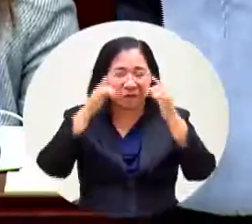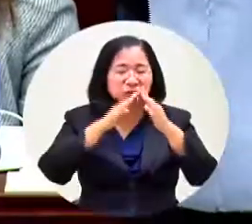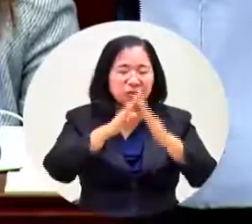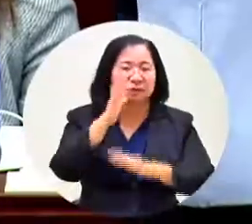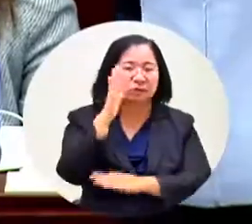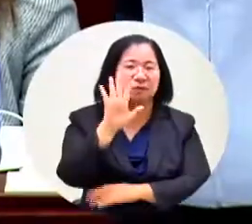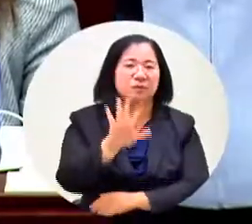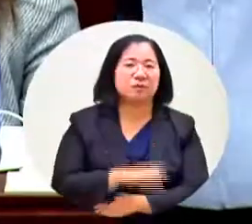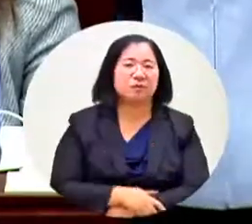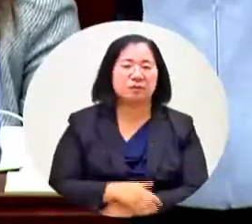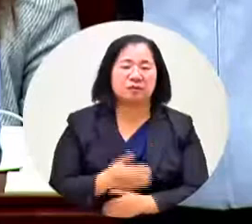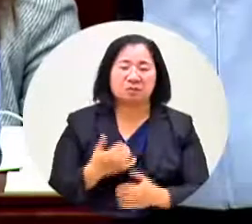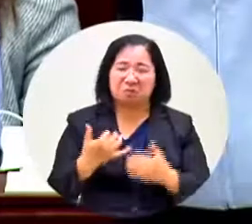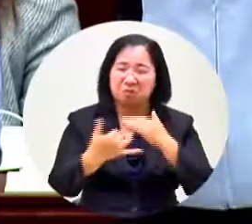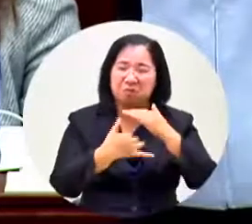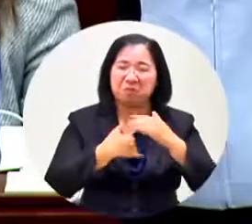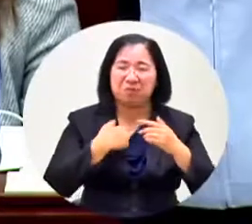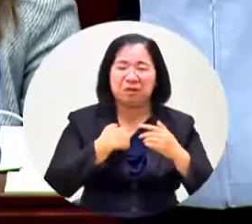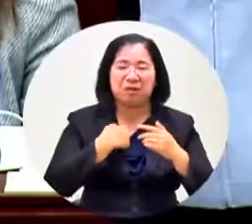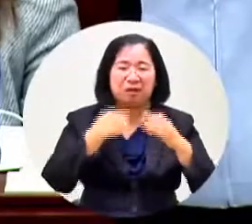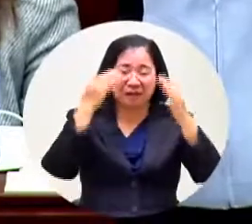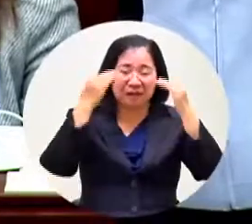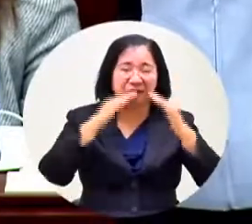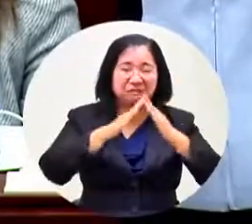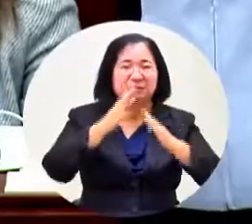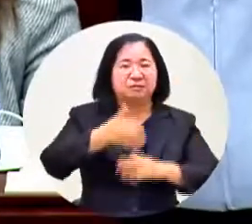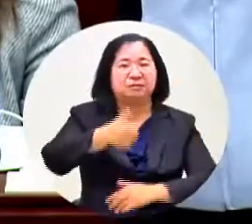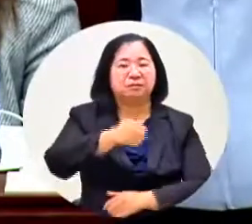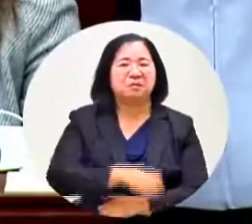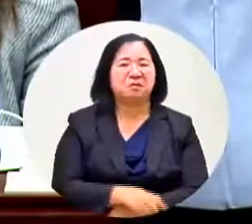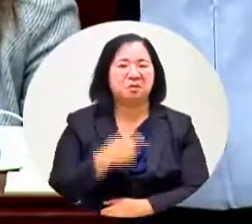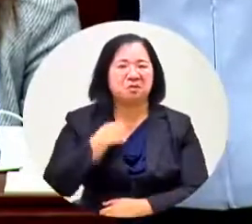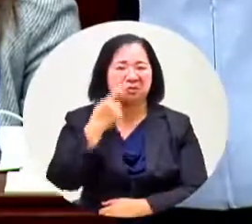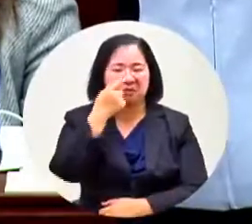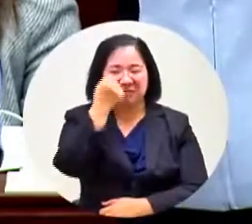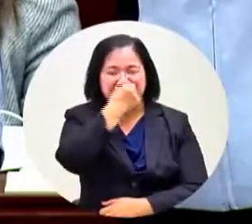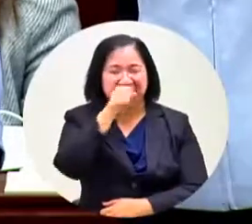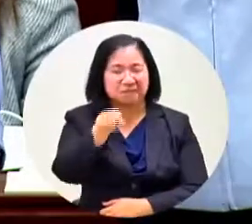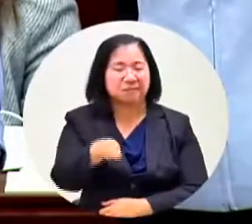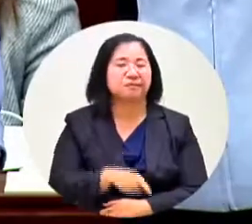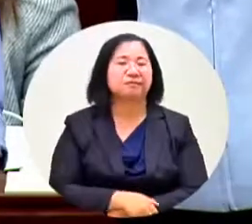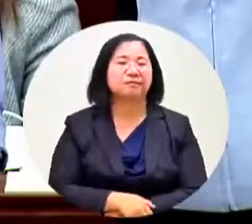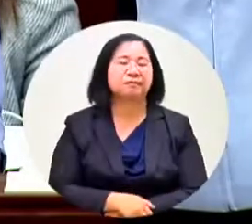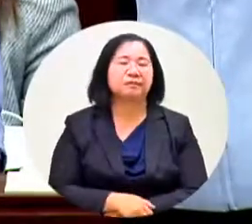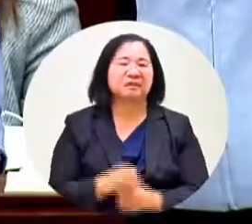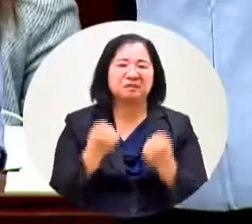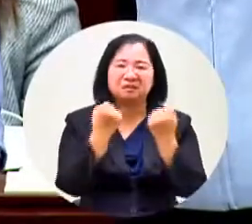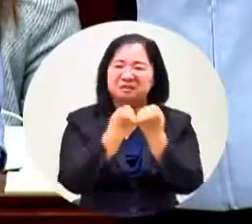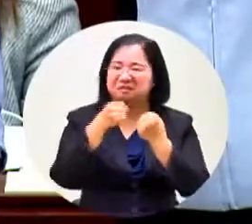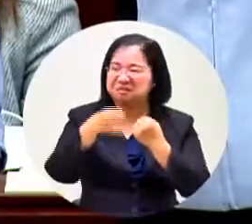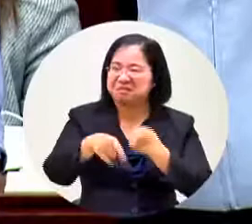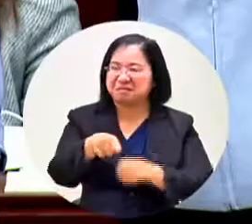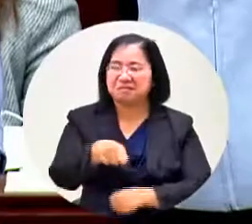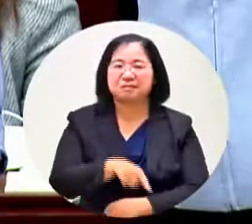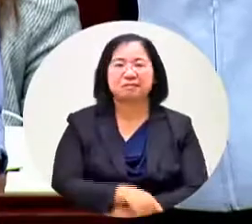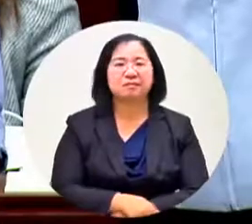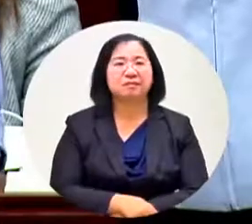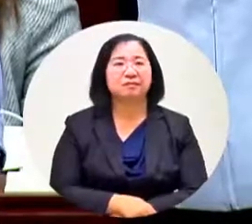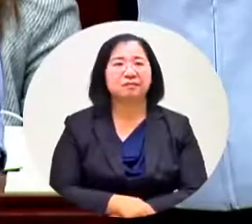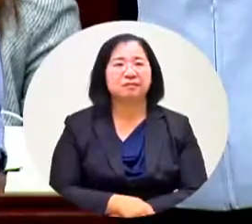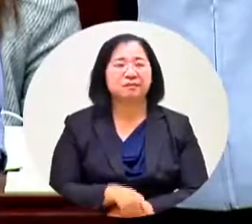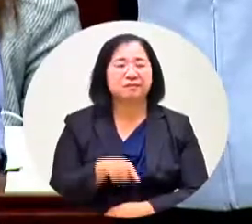肉、猪肉我们也要开始准备外销。那整个高雄人欣欣向荣，可是被这个网军不理